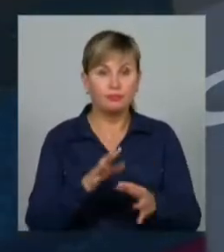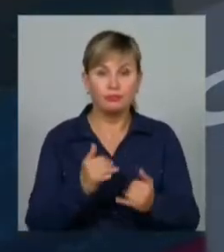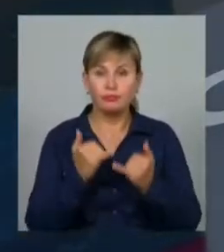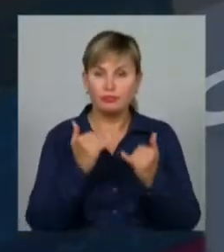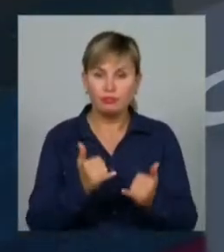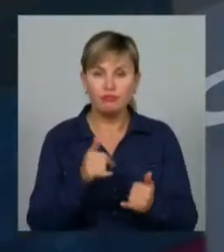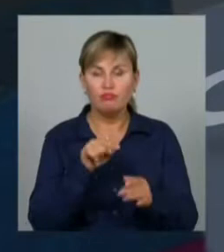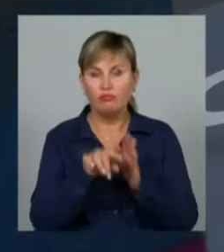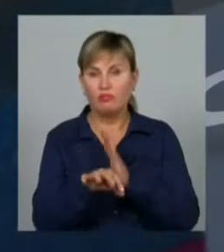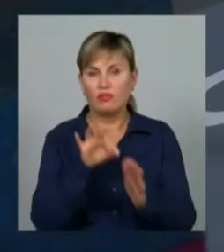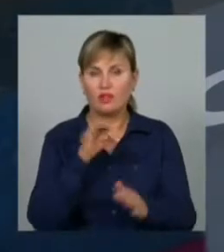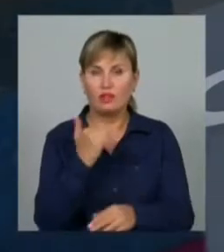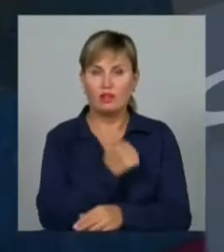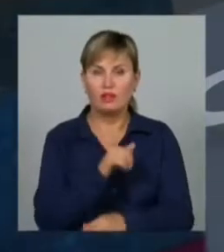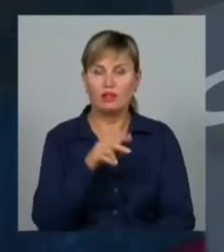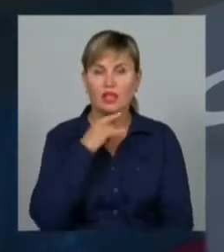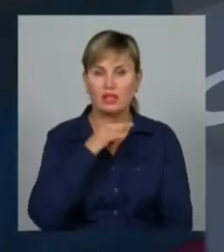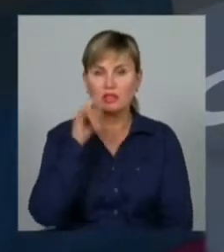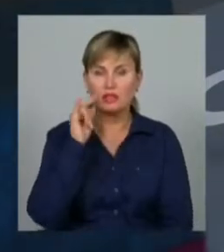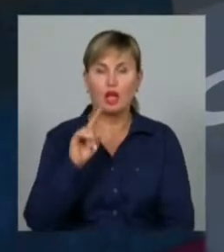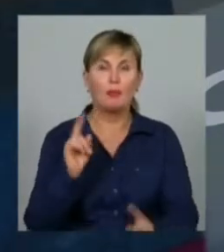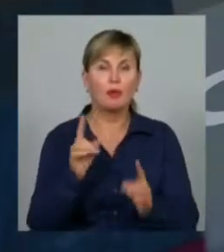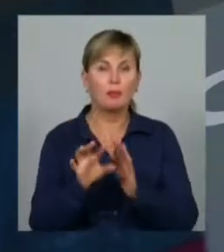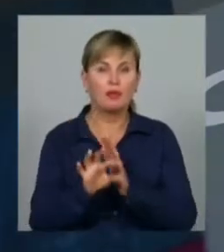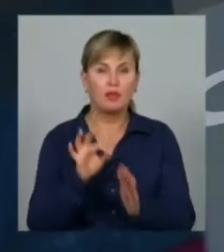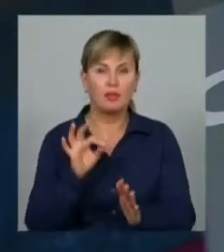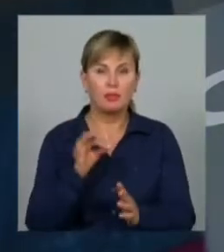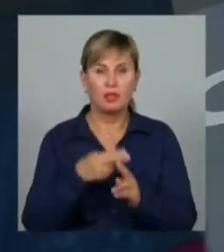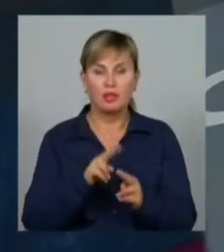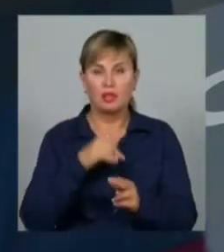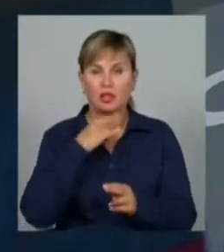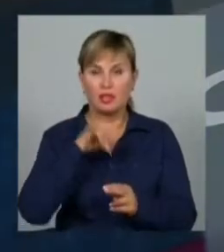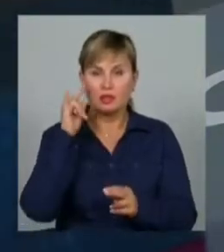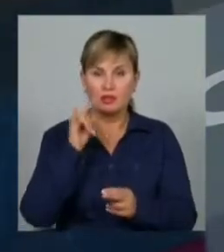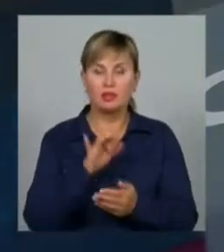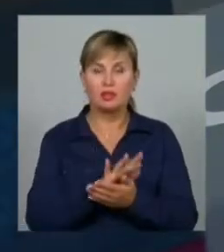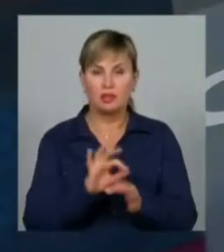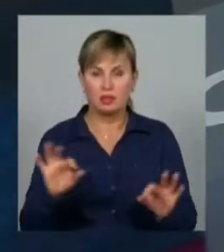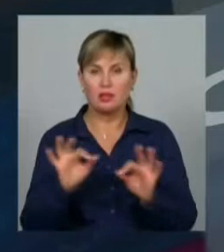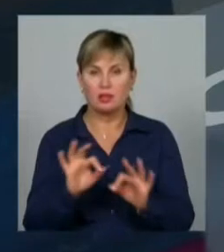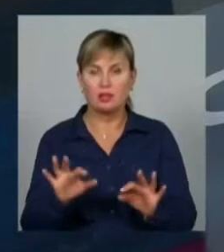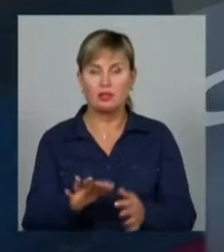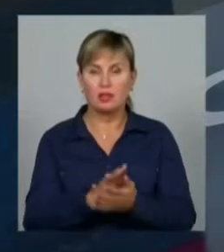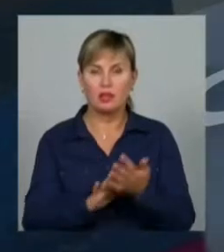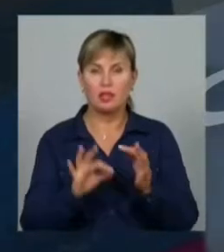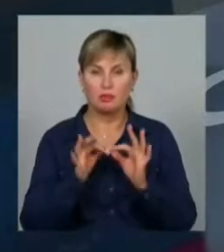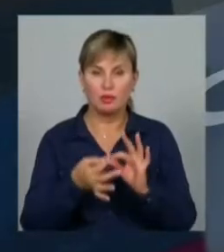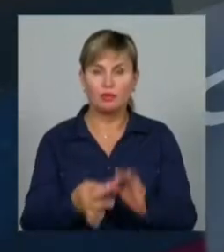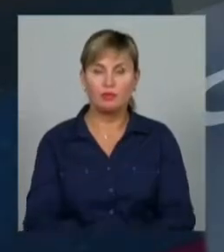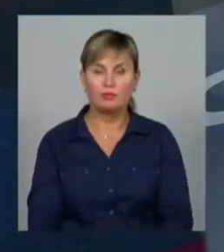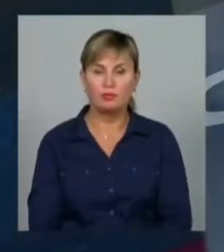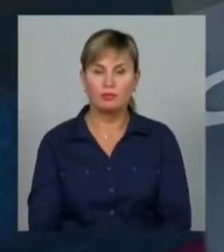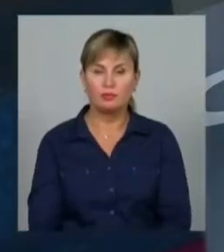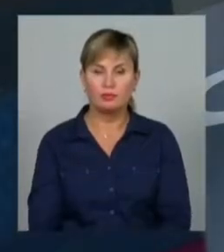отечественному препарат указ бак почему выбор пал именно на казахстанскую вакцину он рассказал нашему корреспонденту раме не